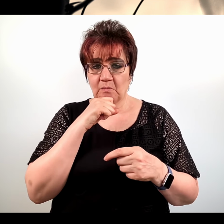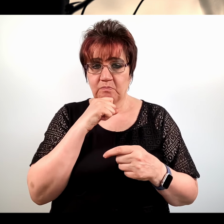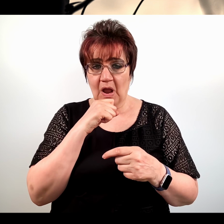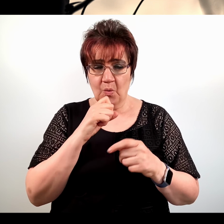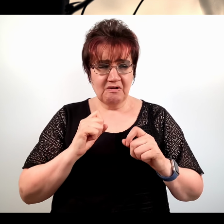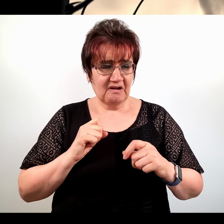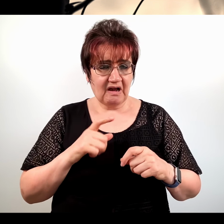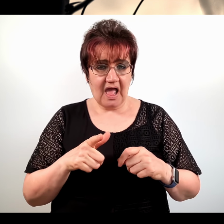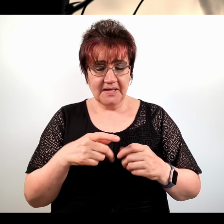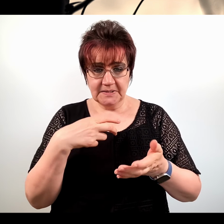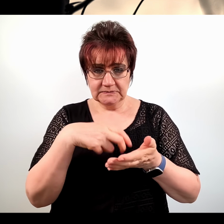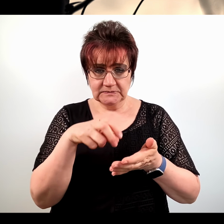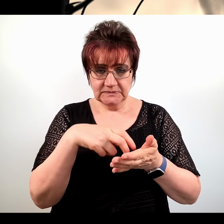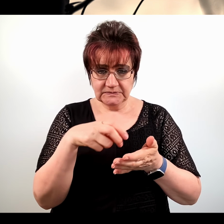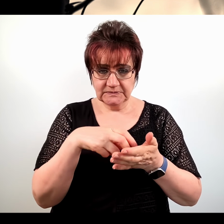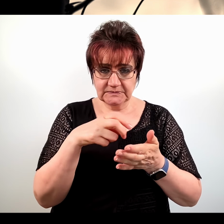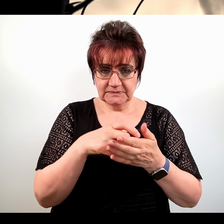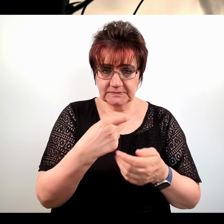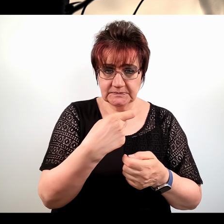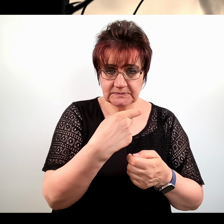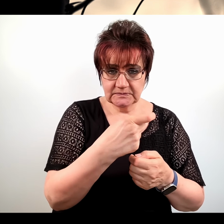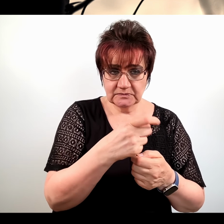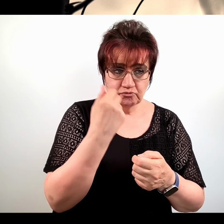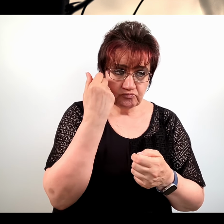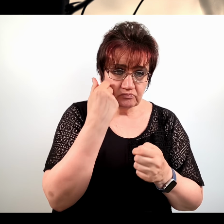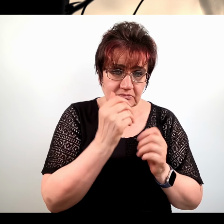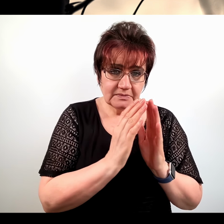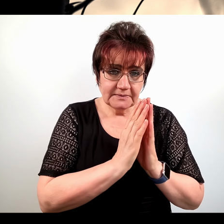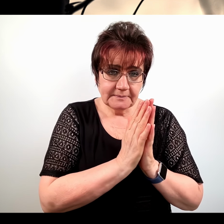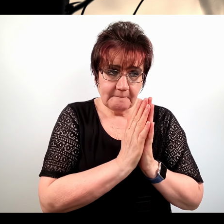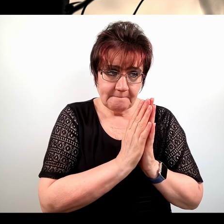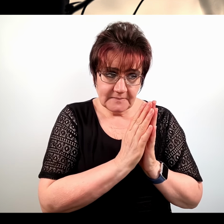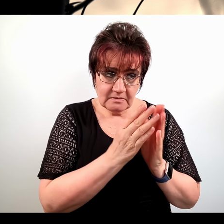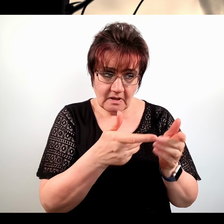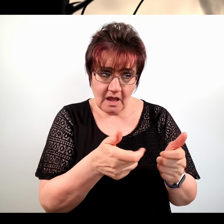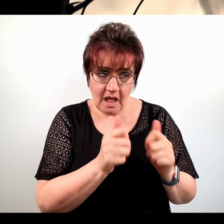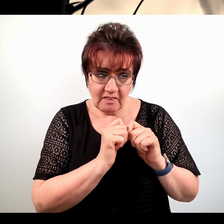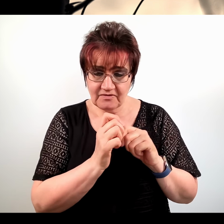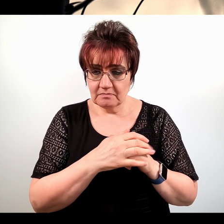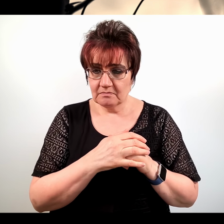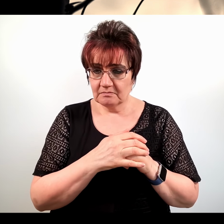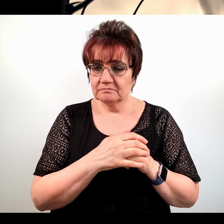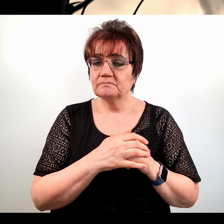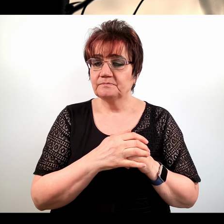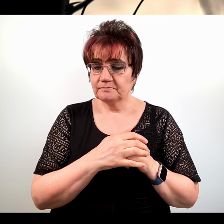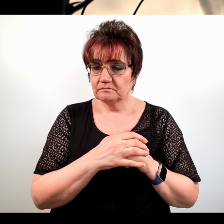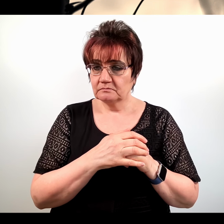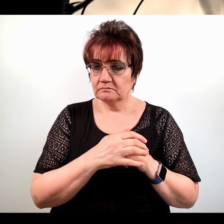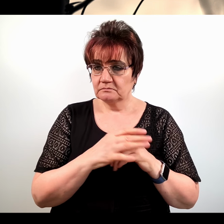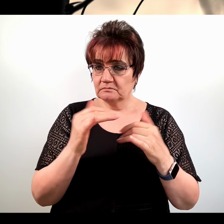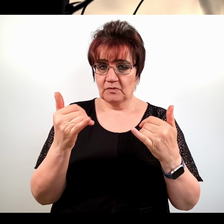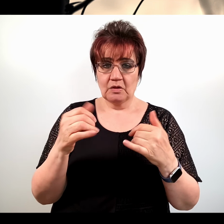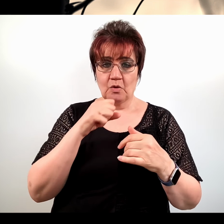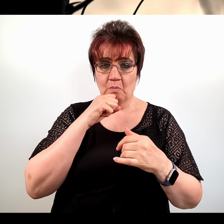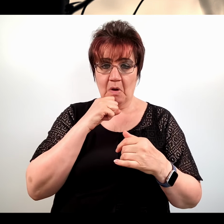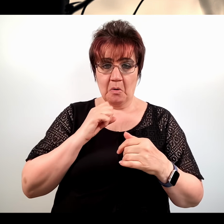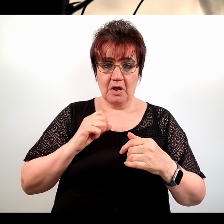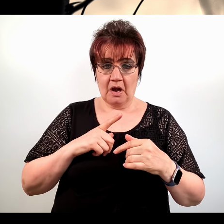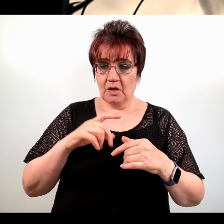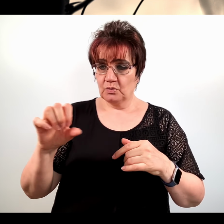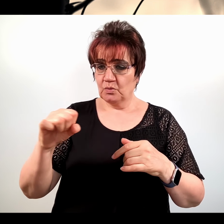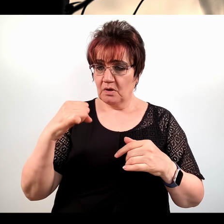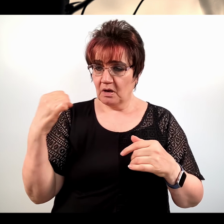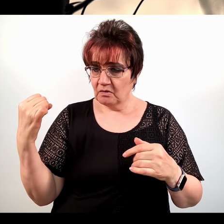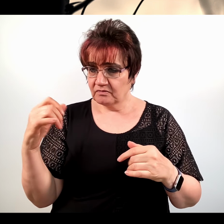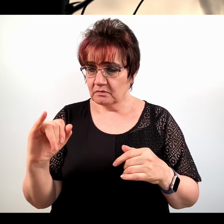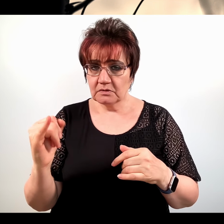um ihn um Hilfe zu bitten. Der Bauer machte nun die Türe auf und da stand das dünne